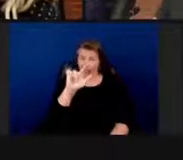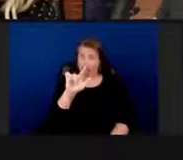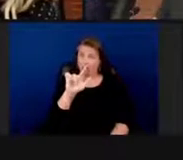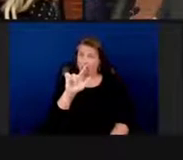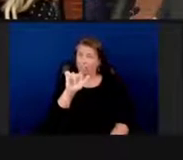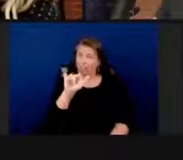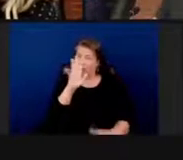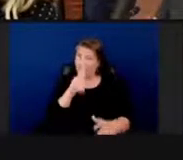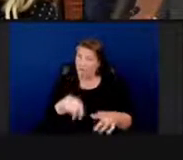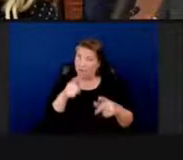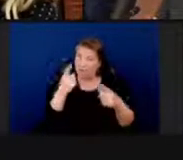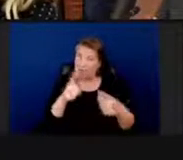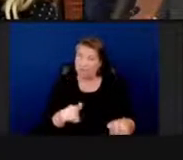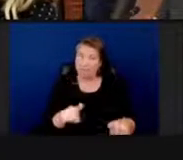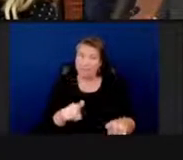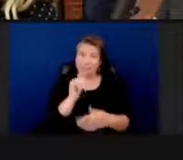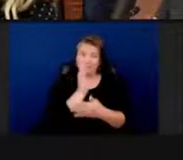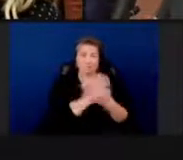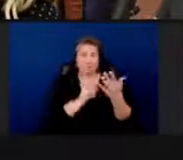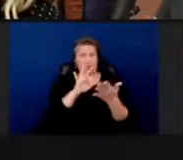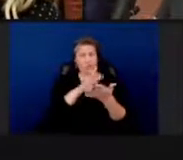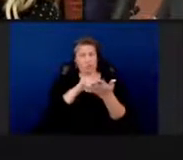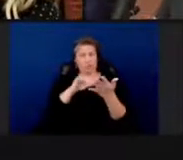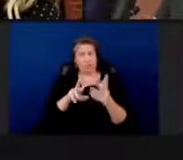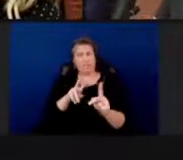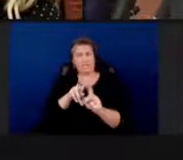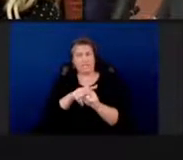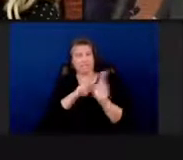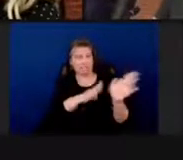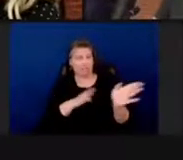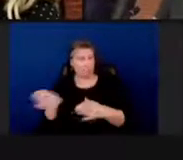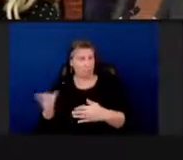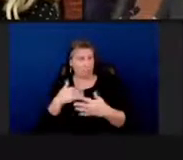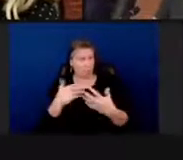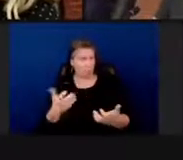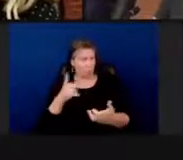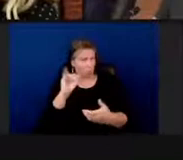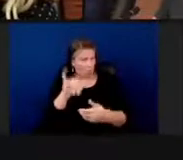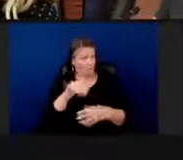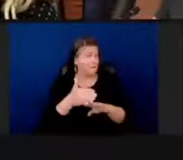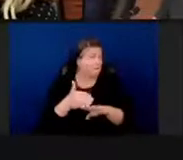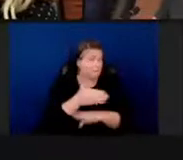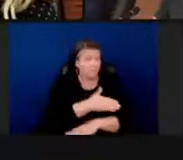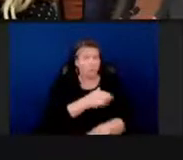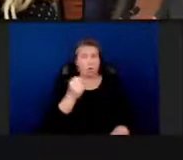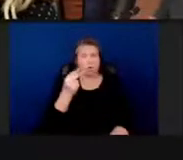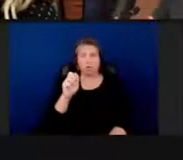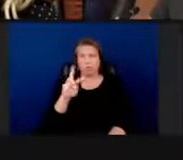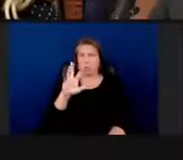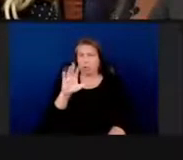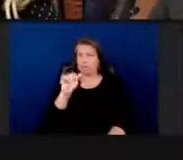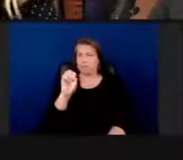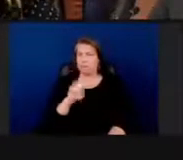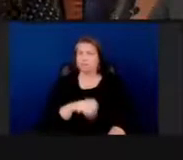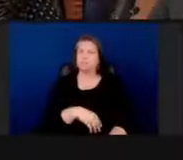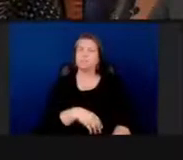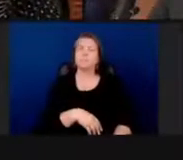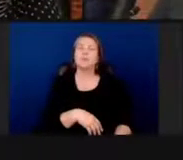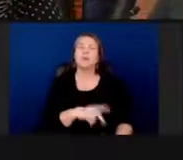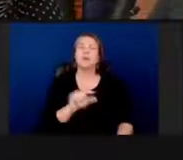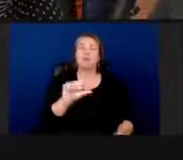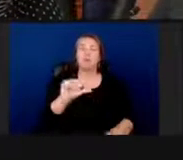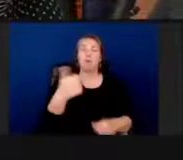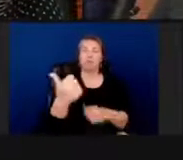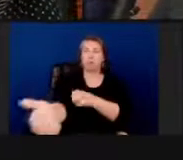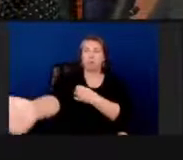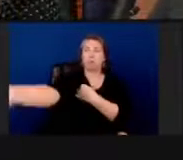iliyo katika East Lovo ama Lovo Mashariki. Tungependa kufanya hayo kabla ya kuonyesha